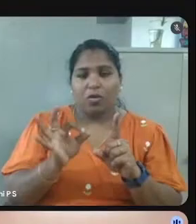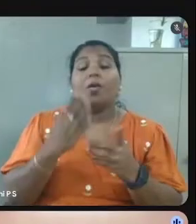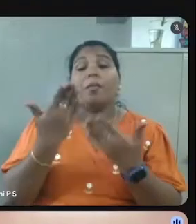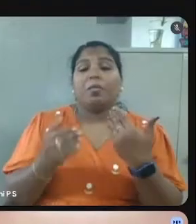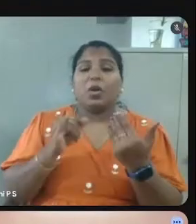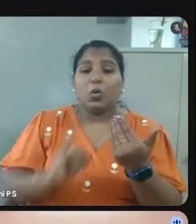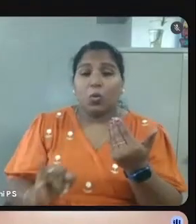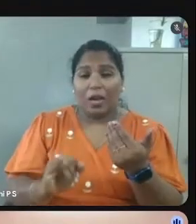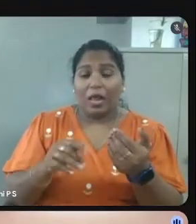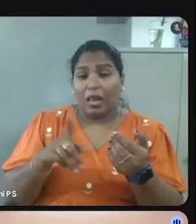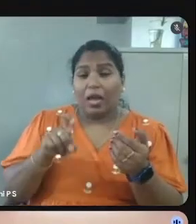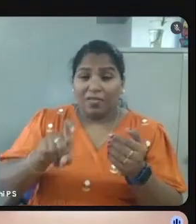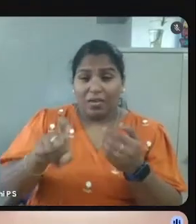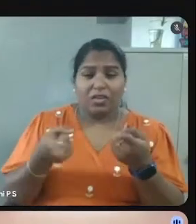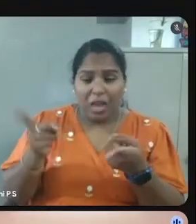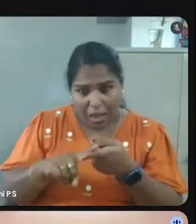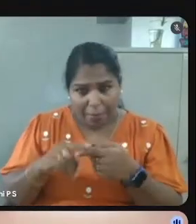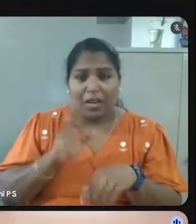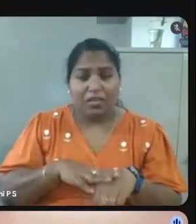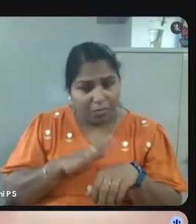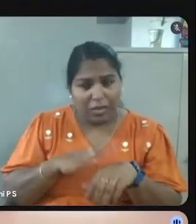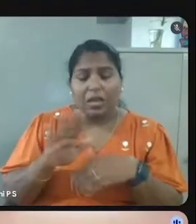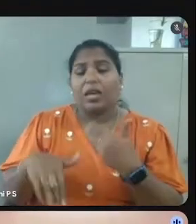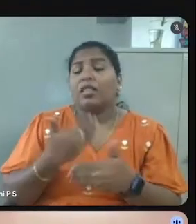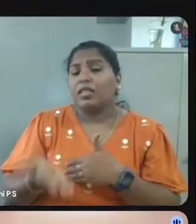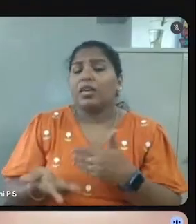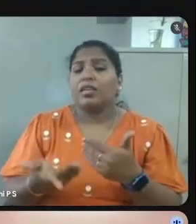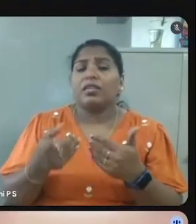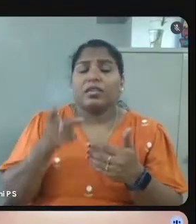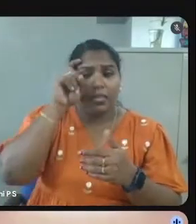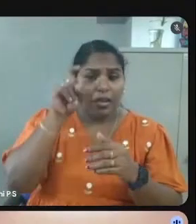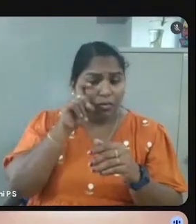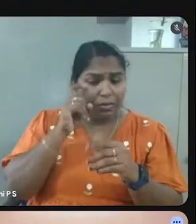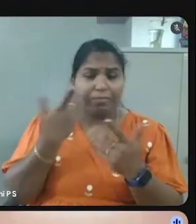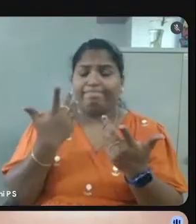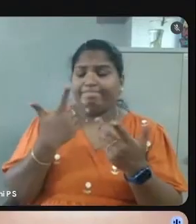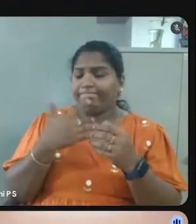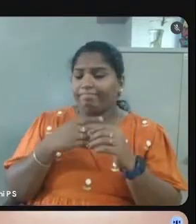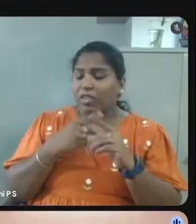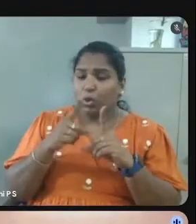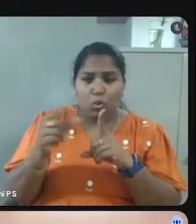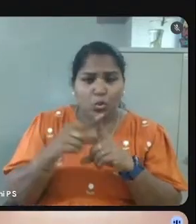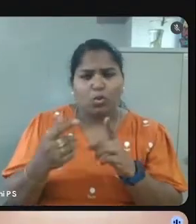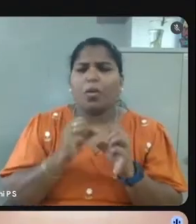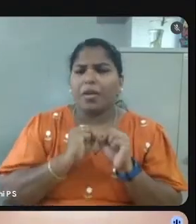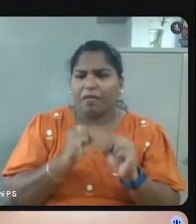റിപ്പീറ്റഡ് ആയിട്ട് വരാം, അതുപോലെ കത്തീറ്റർ കാണും, അതുപോലെ അവർക്ക് സെക്ഷൽ ആക്ടിവിറ്റീസിൽ കുറച്ച് പ്രോബ്ലംസ് കാണും.